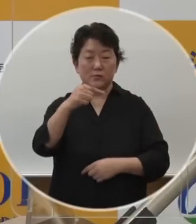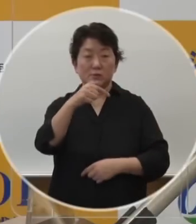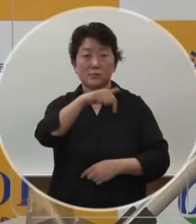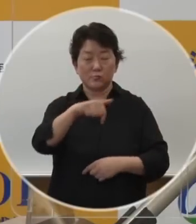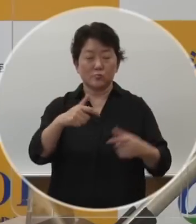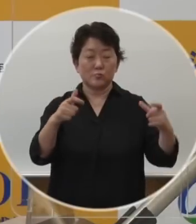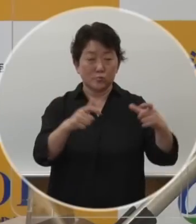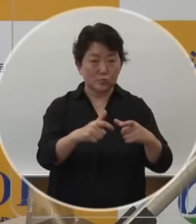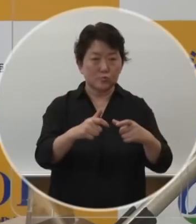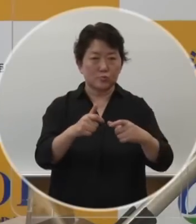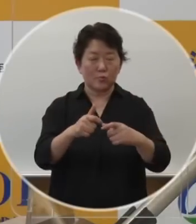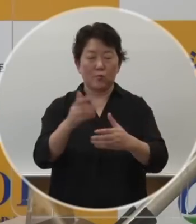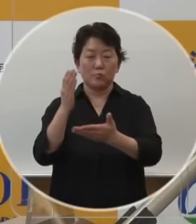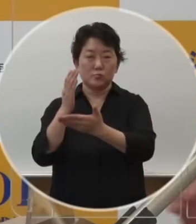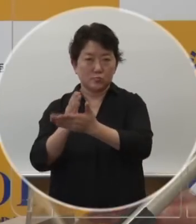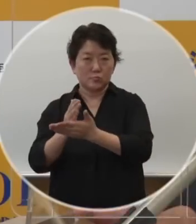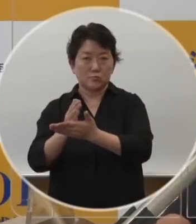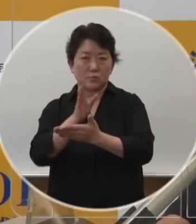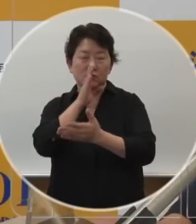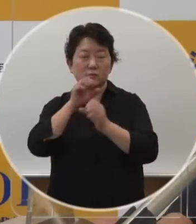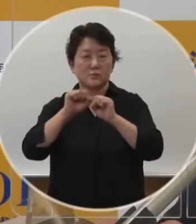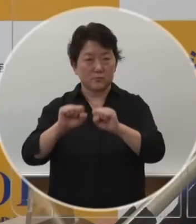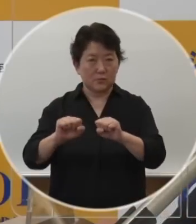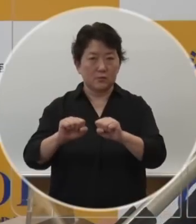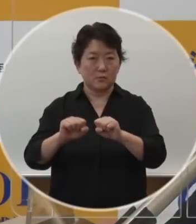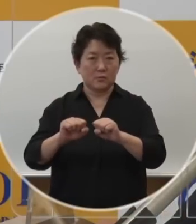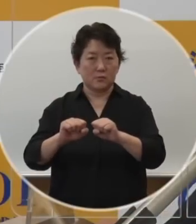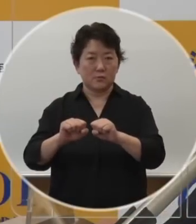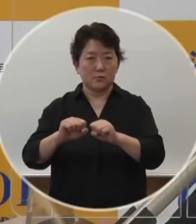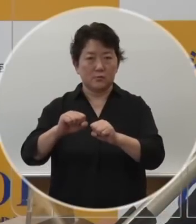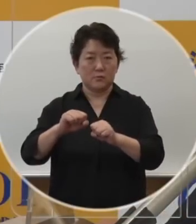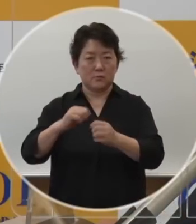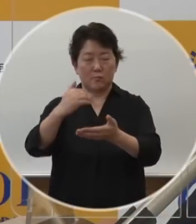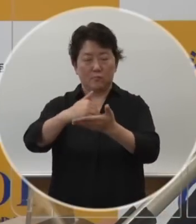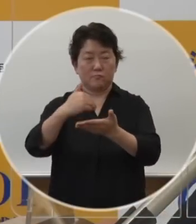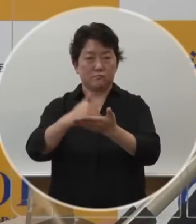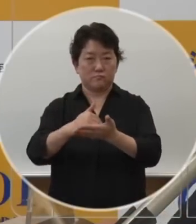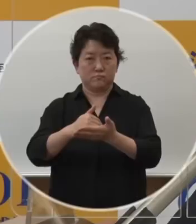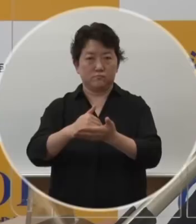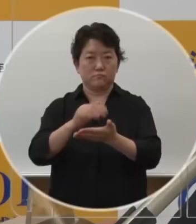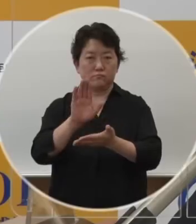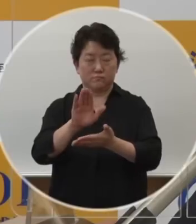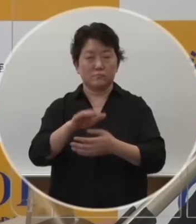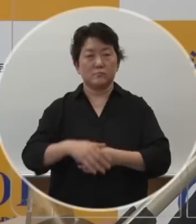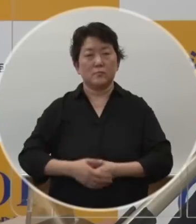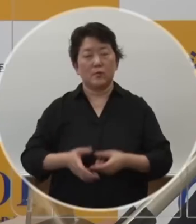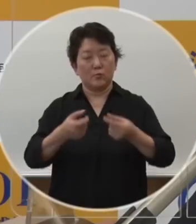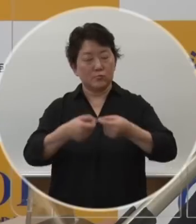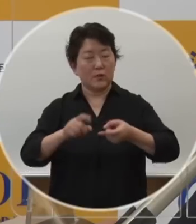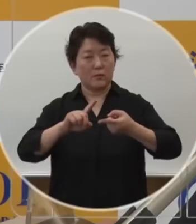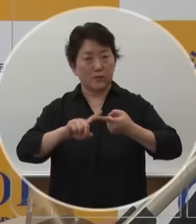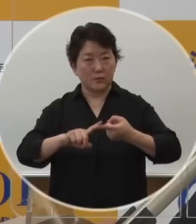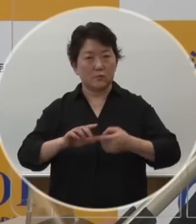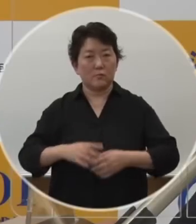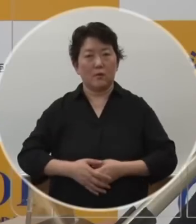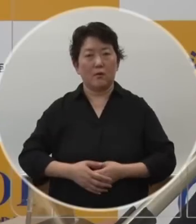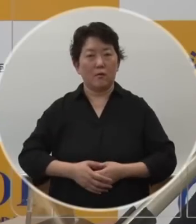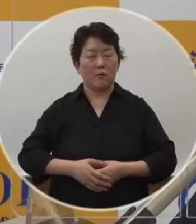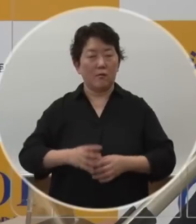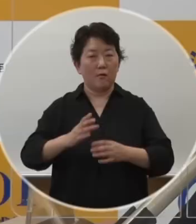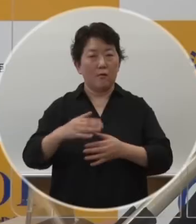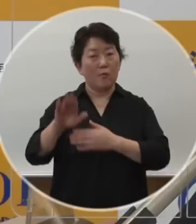小注視して実施するということを伺ってございます。具体的には踊